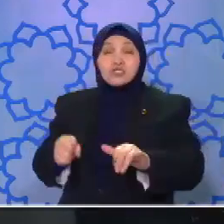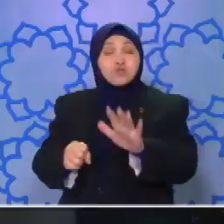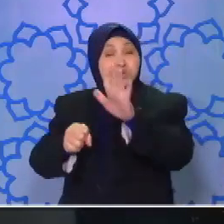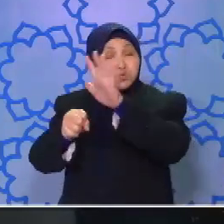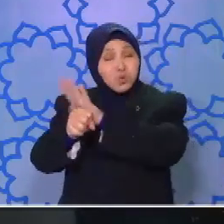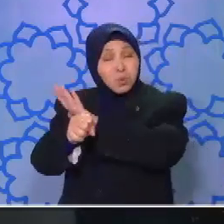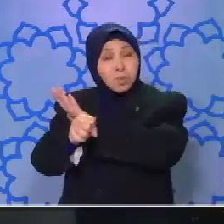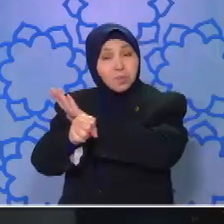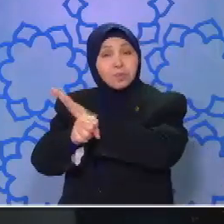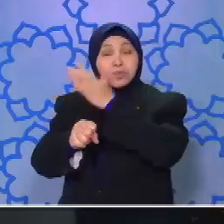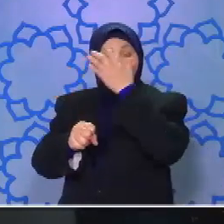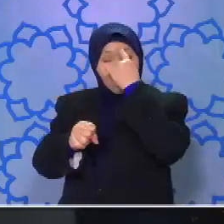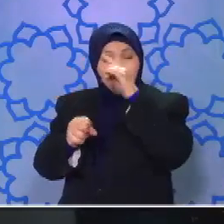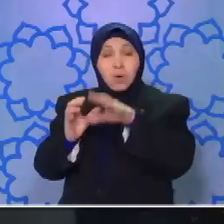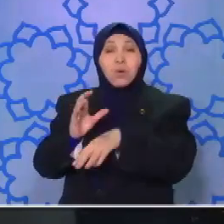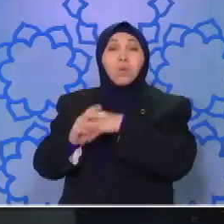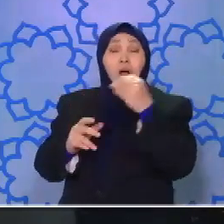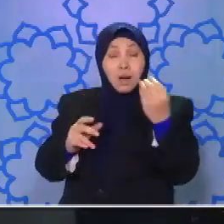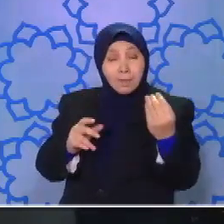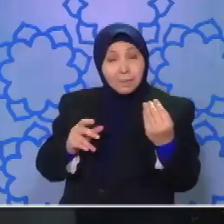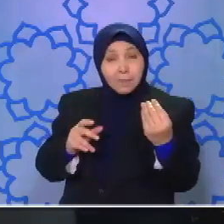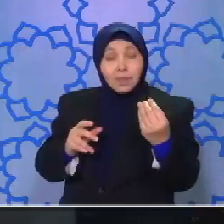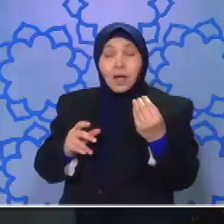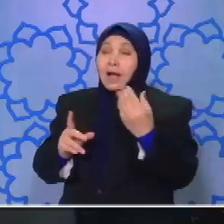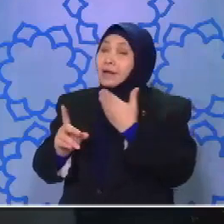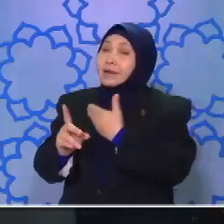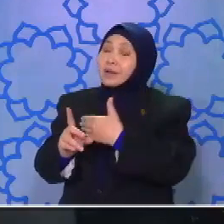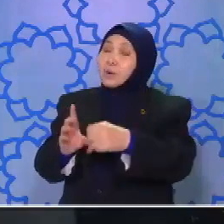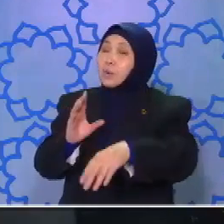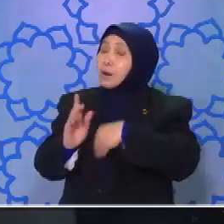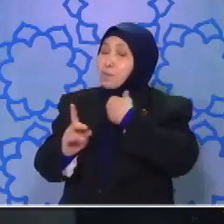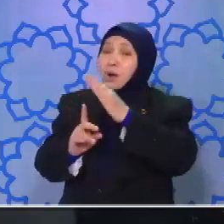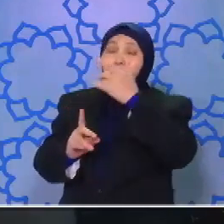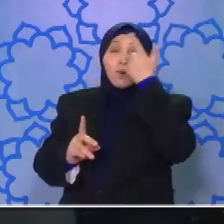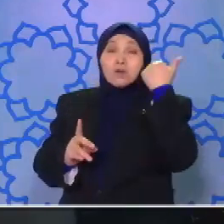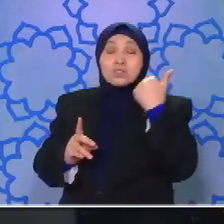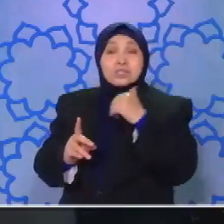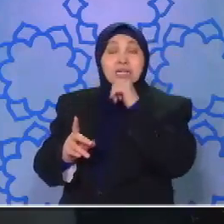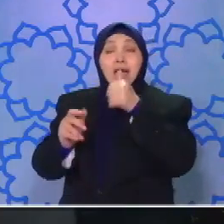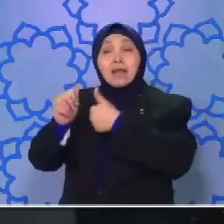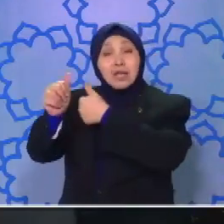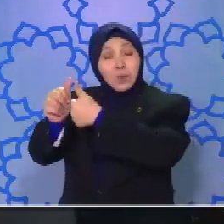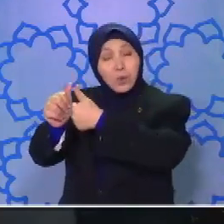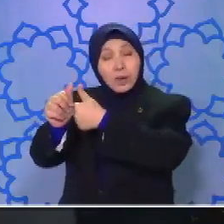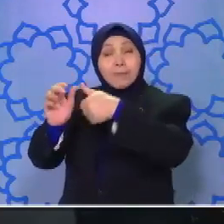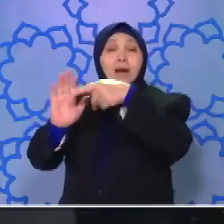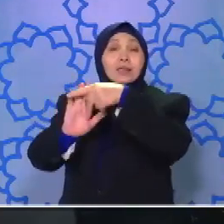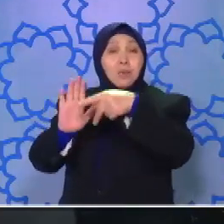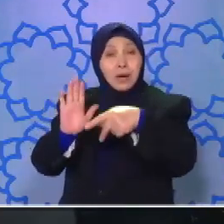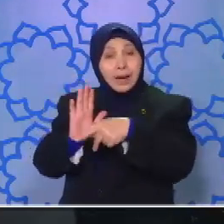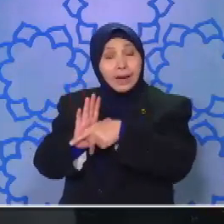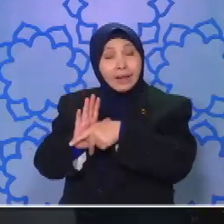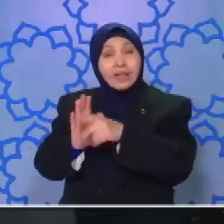untuk keluar. Katakan dekat sekolah tu kena keluar sekolah lah ni, kena keluar, buang sekolah disebabkan apa? Tidak mematuhi peraturan.